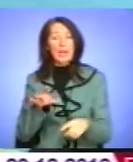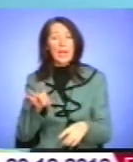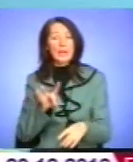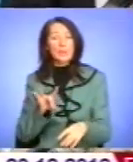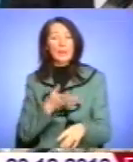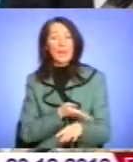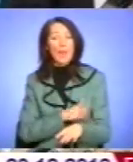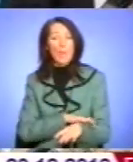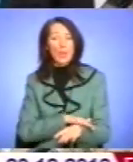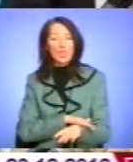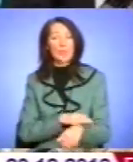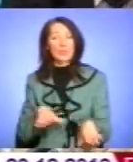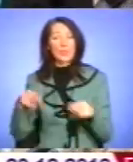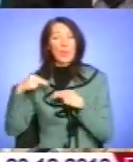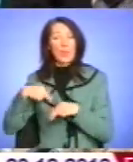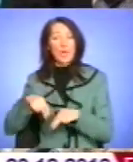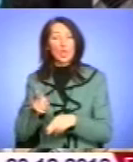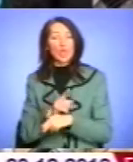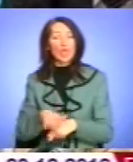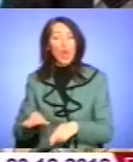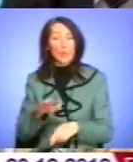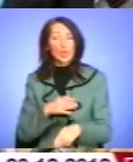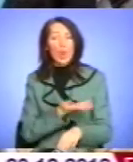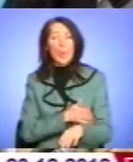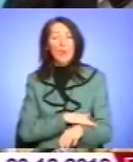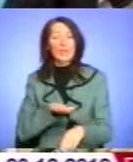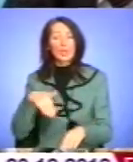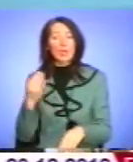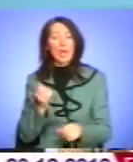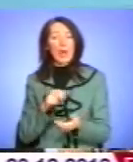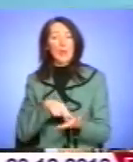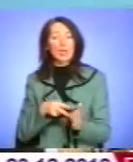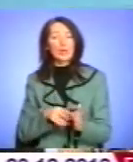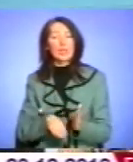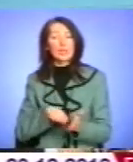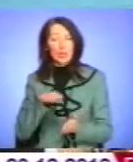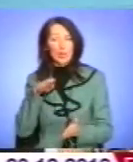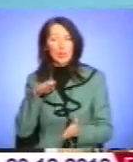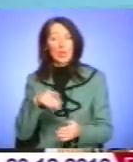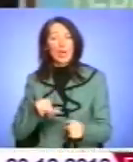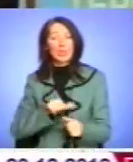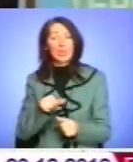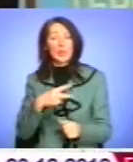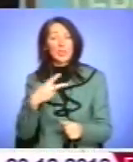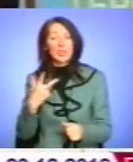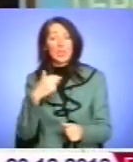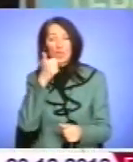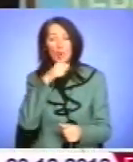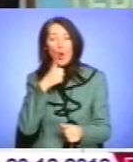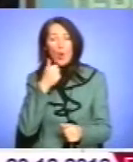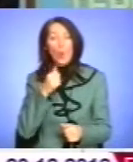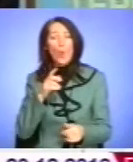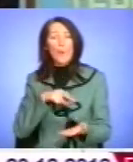Республіки Польща. Співпрацю з Тернопільщиною польська сторона планує нарощувати. Зокрема, наступного 2013 року